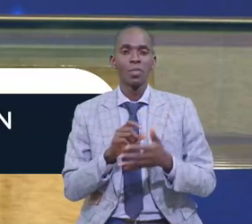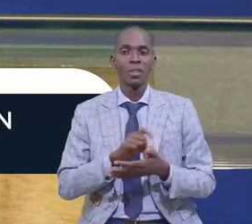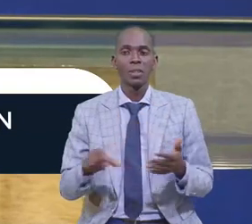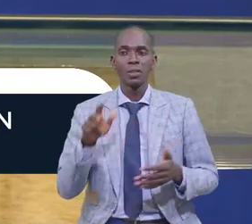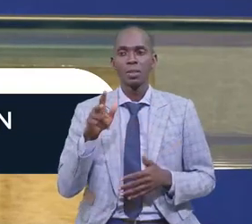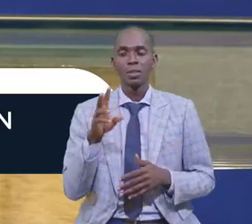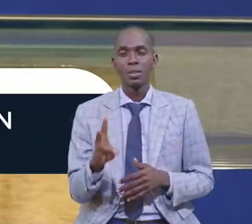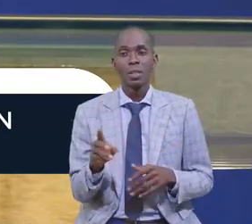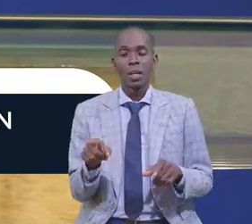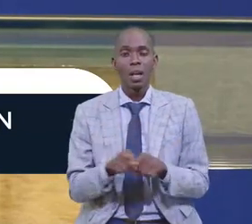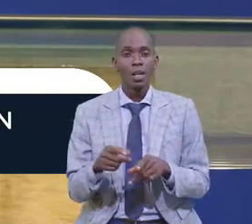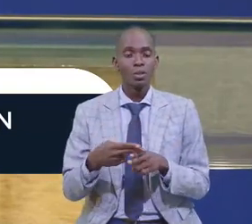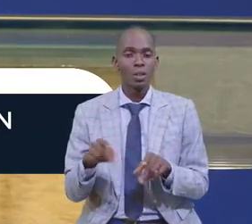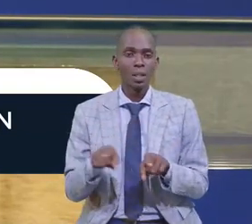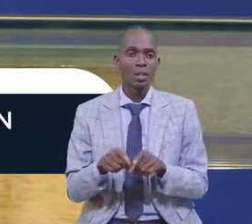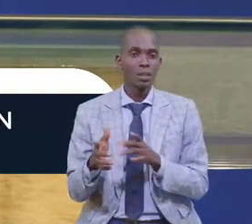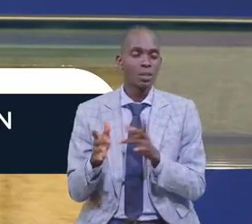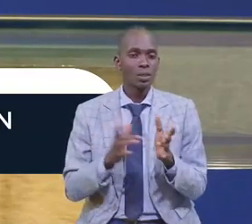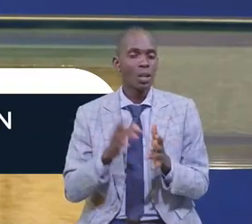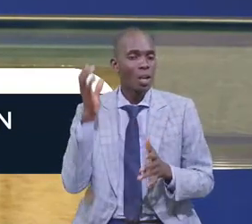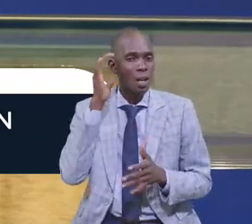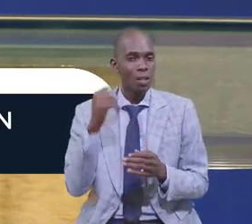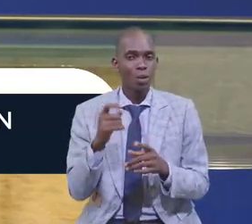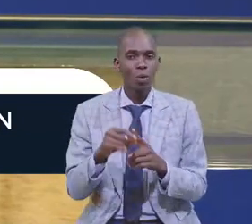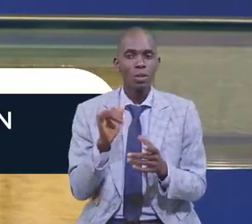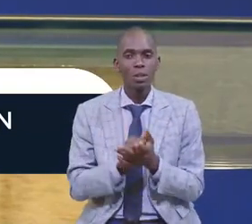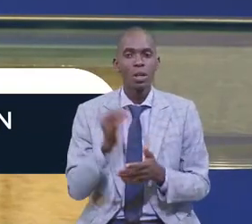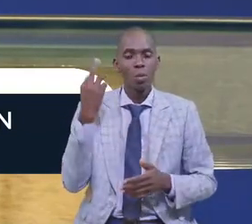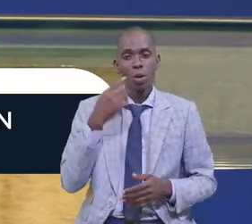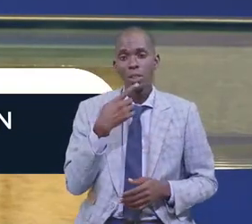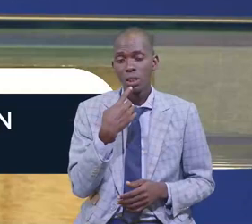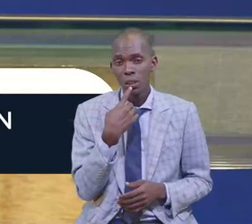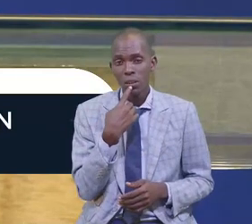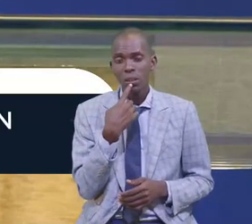Comme il parlait encore,